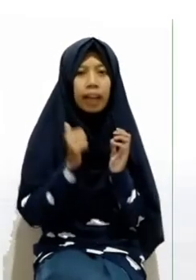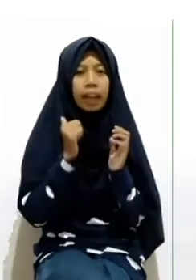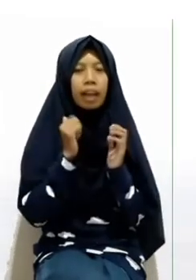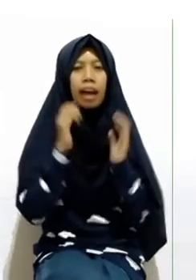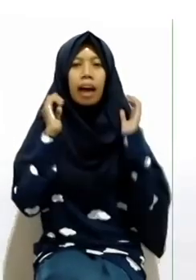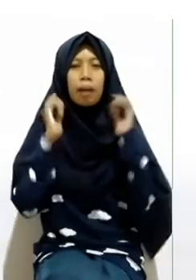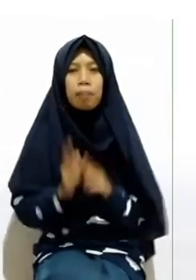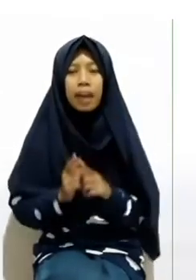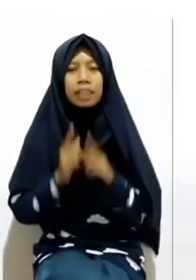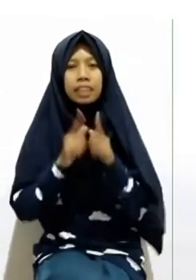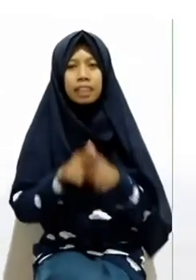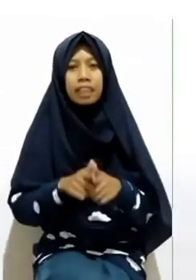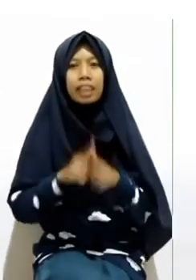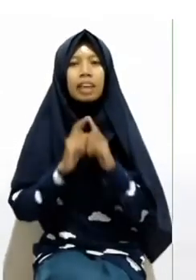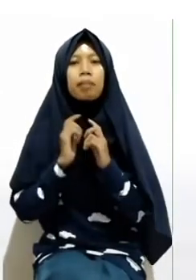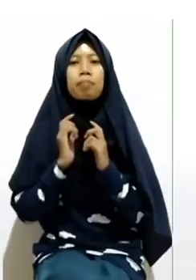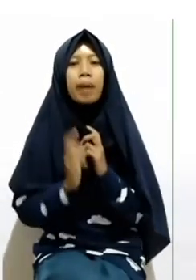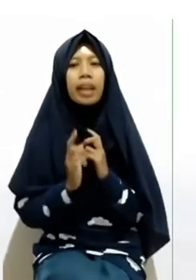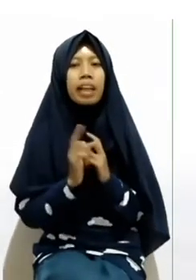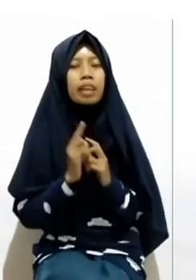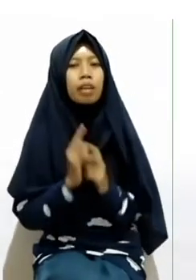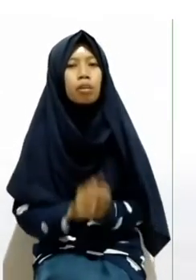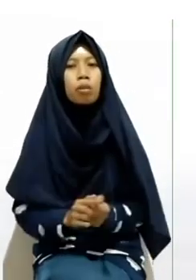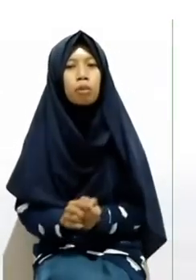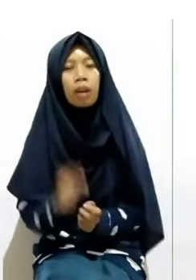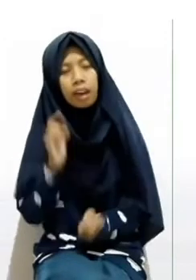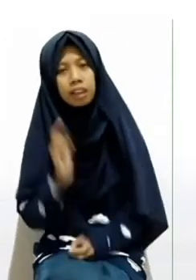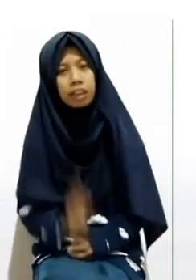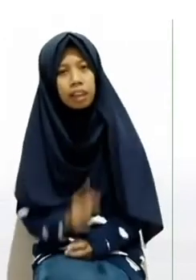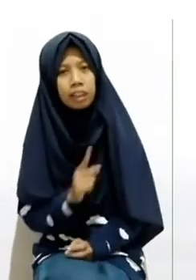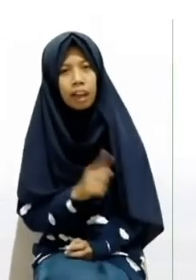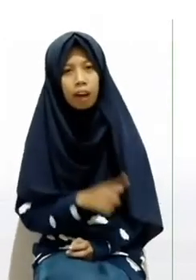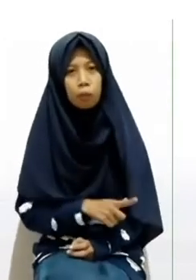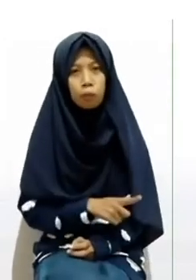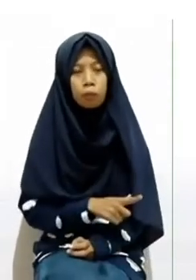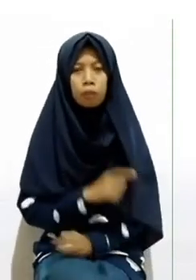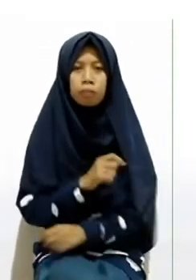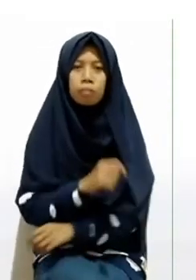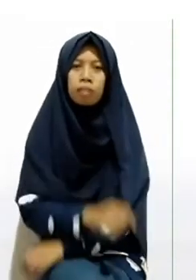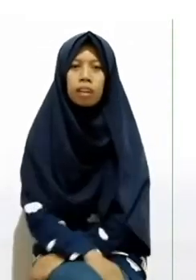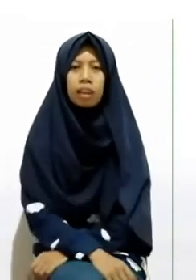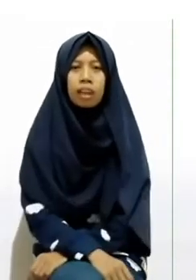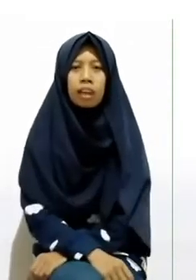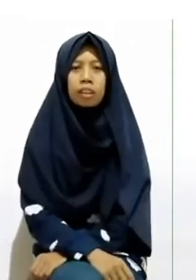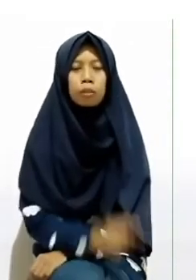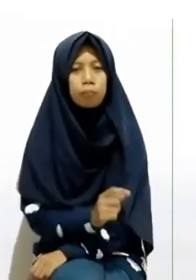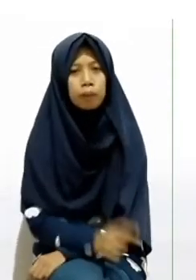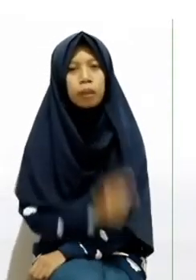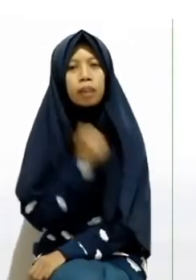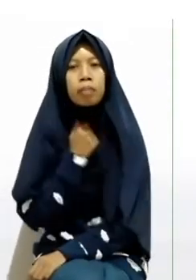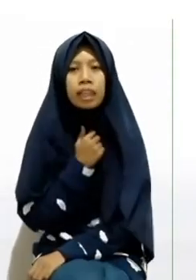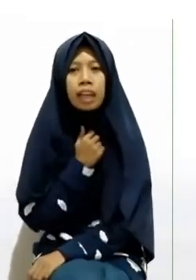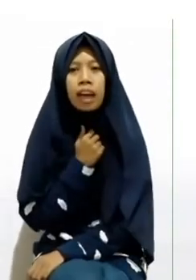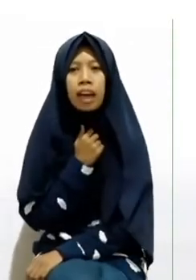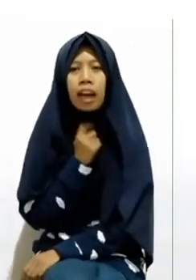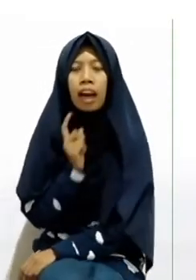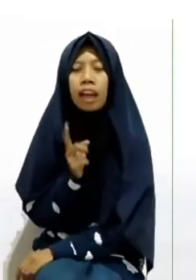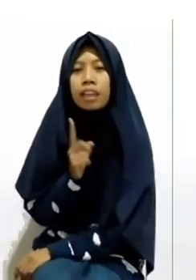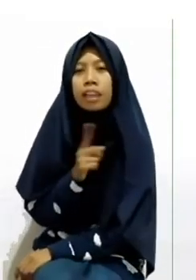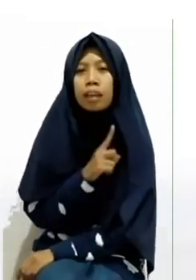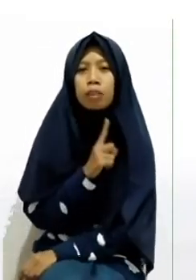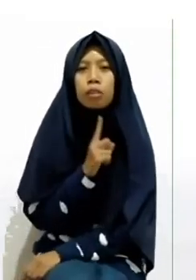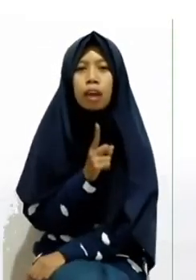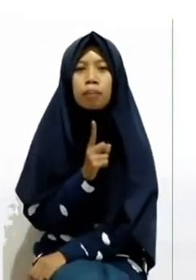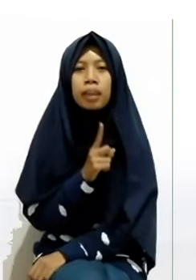belt apa sih beler itu ada yang tahu coba bermain tanya